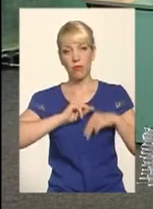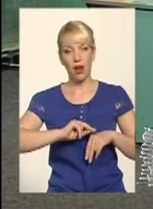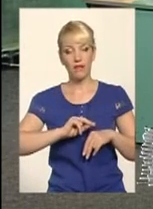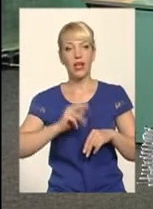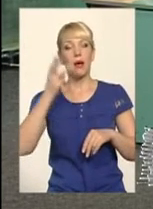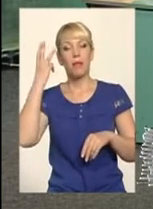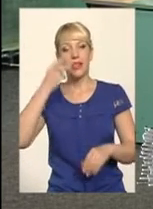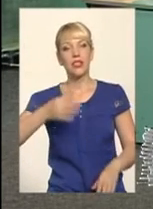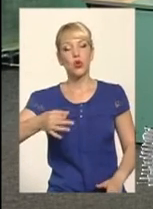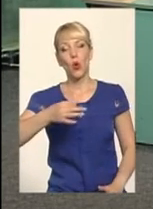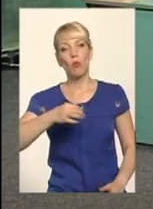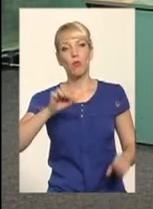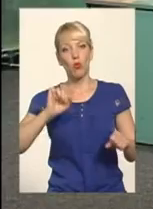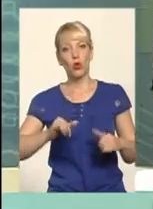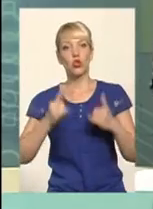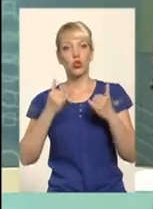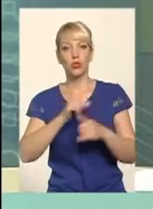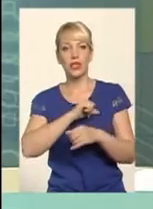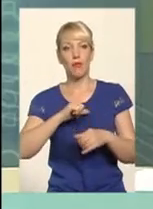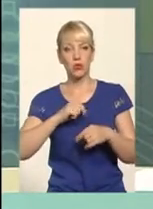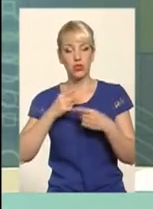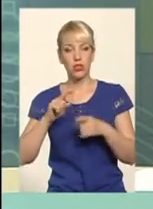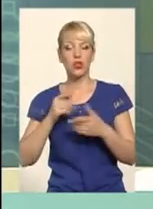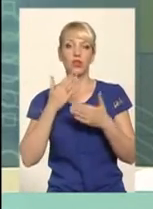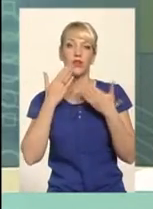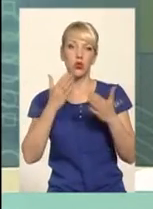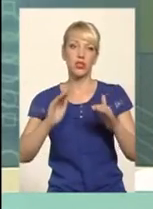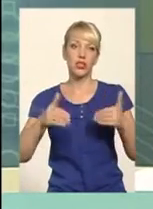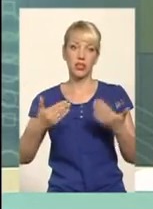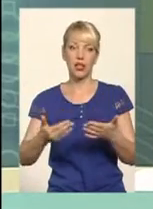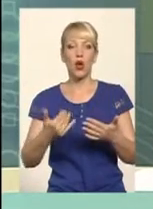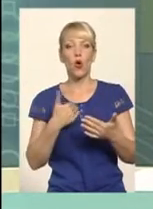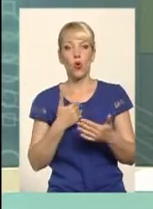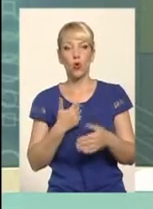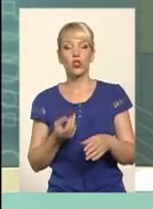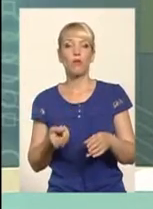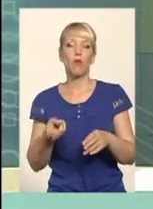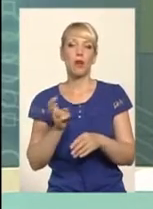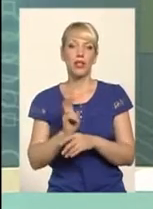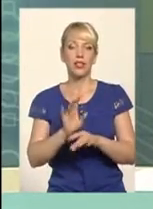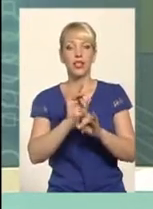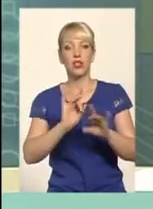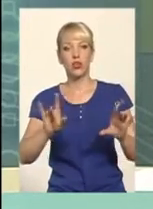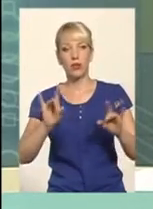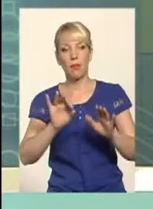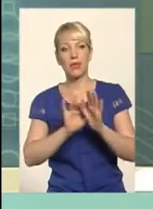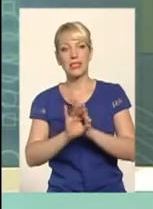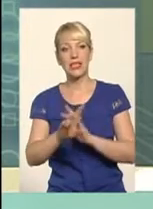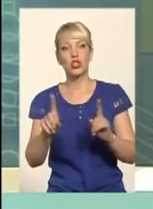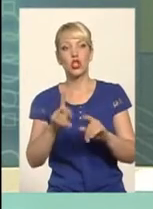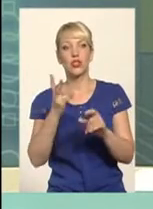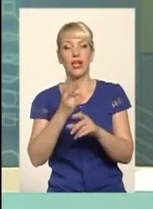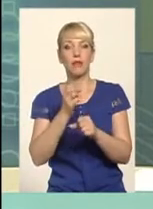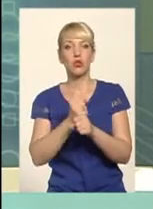може самостійно звернутися з ініціативою, що от ми хочемо приїхати, розповісти, підказати, що треба зробити,